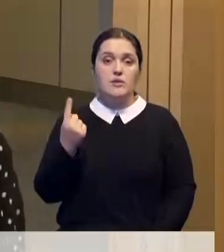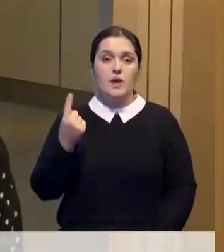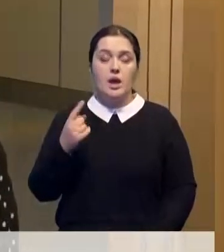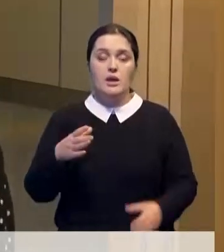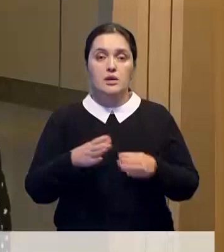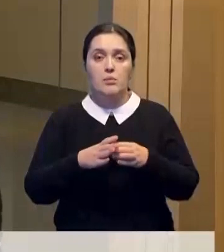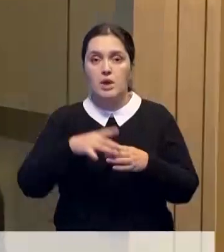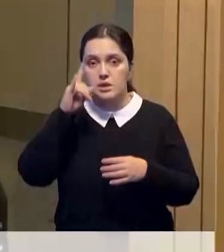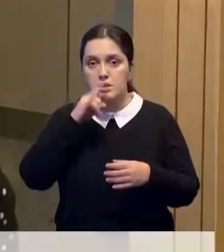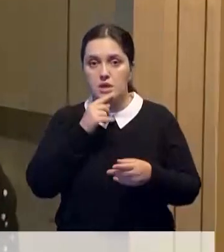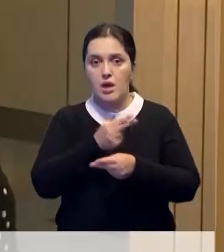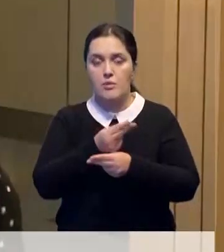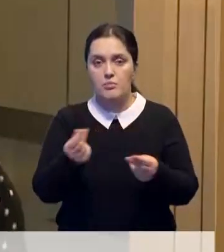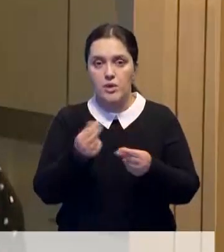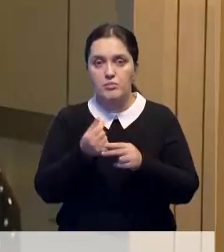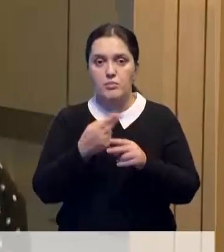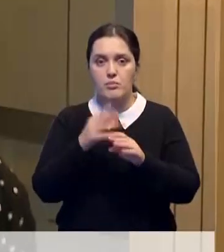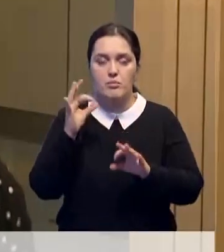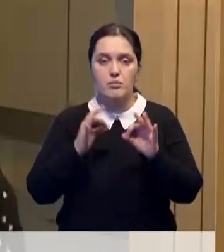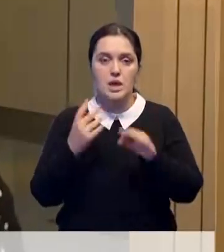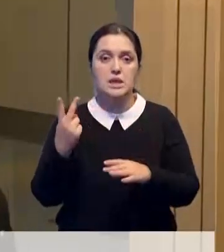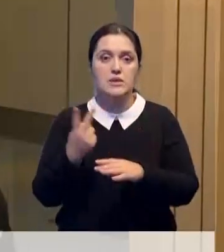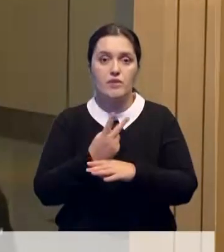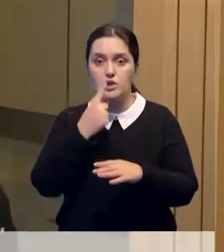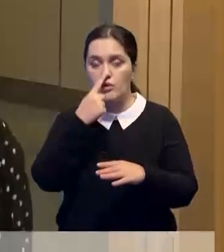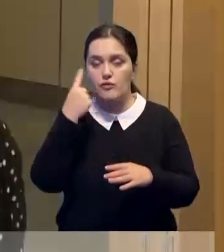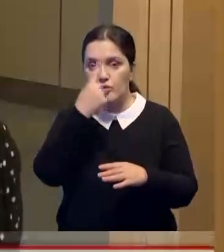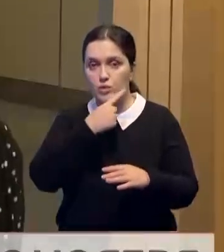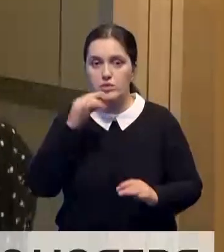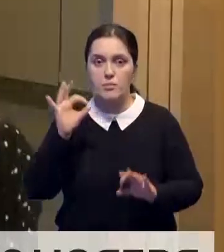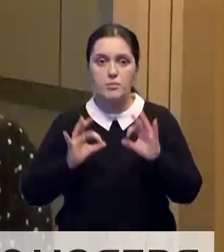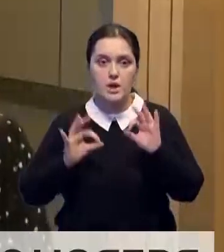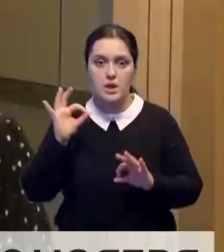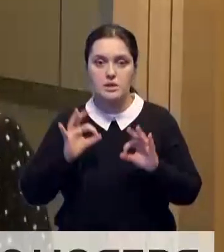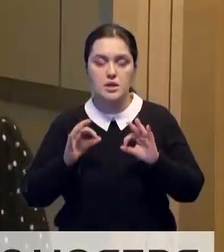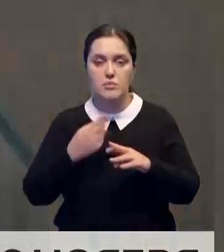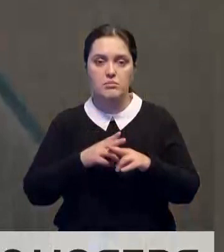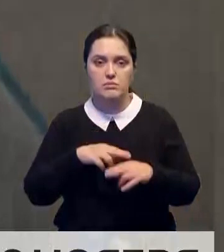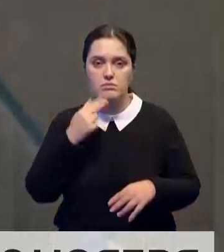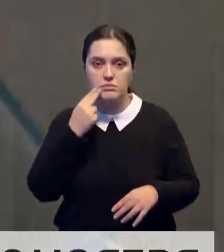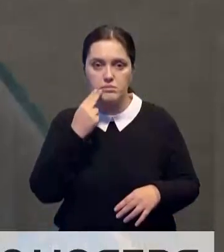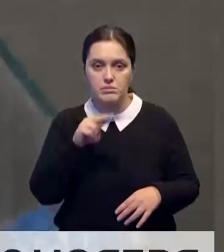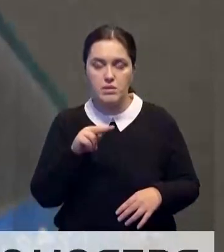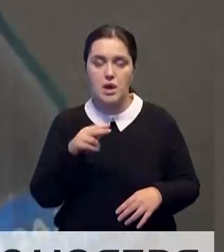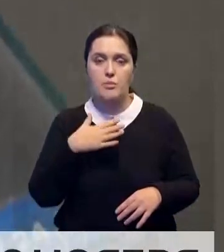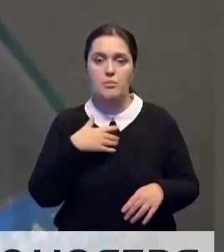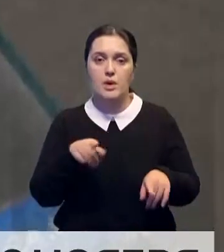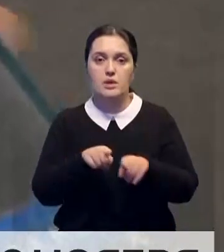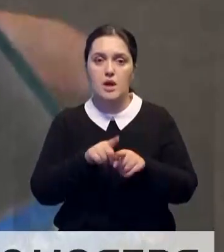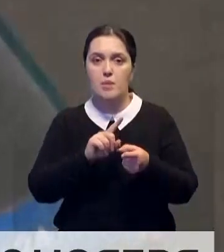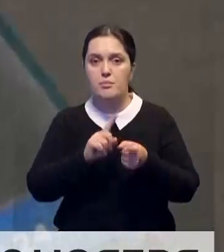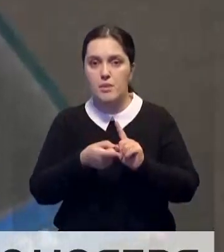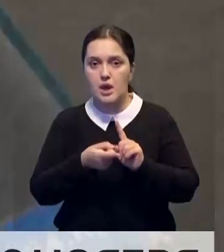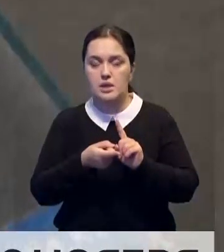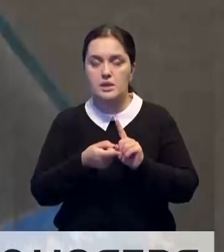рынке, которая выплачивает своим акционерам дважды в год дивиденды. Безупречная дивидендная история. В этом году мы также поменяли